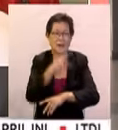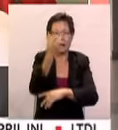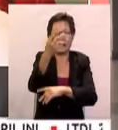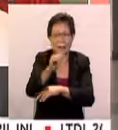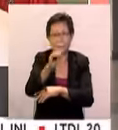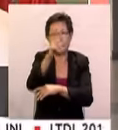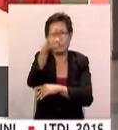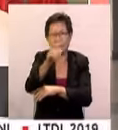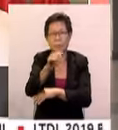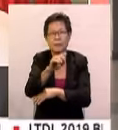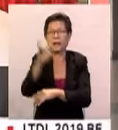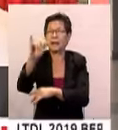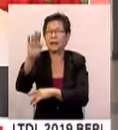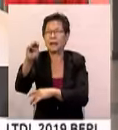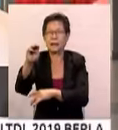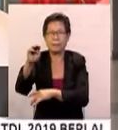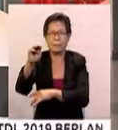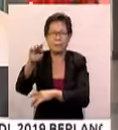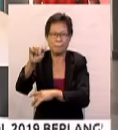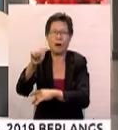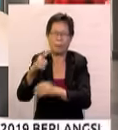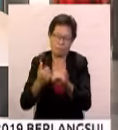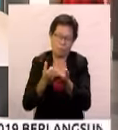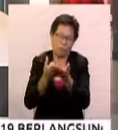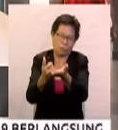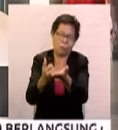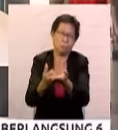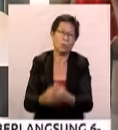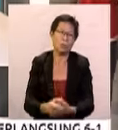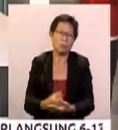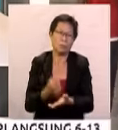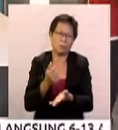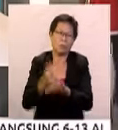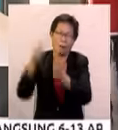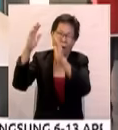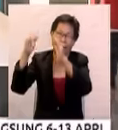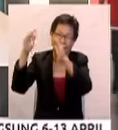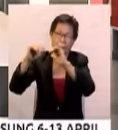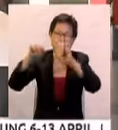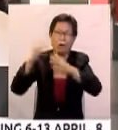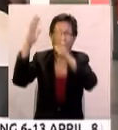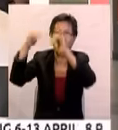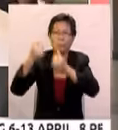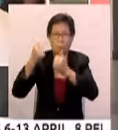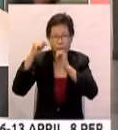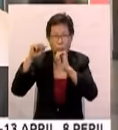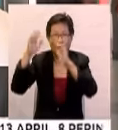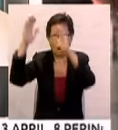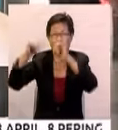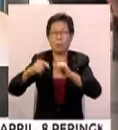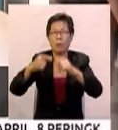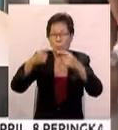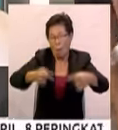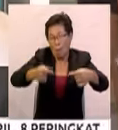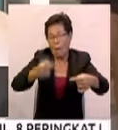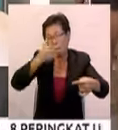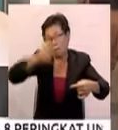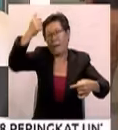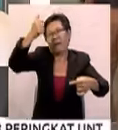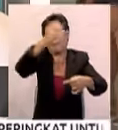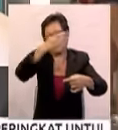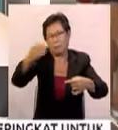dan Iman Chowdah akan membantulah, harap diorang boleh memberikan satu saingan yang baik dan